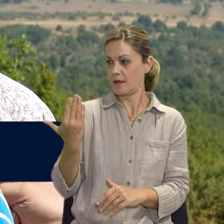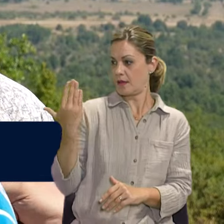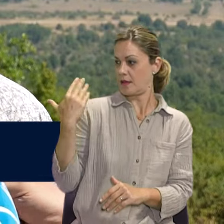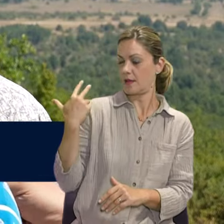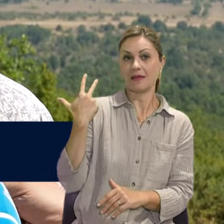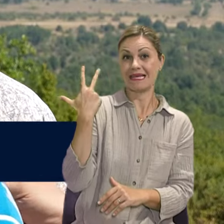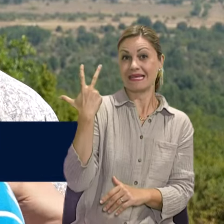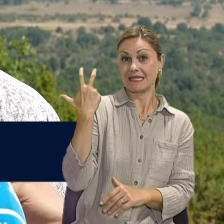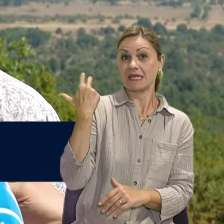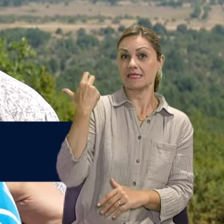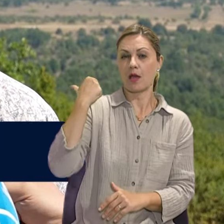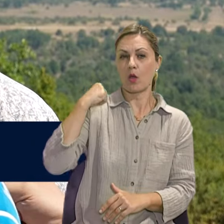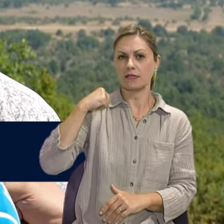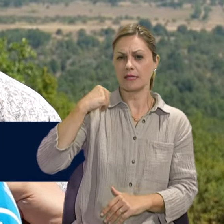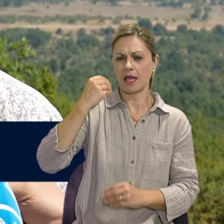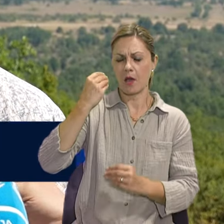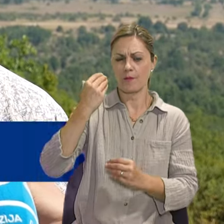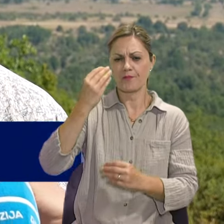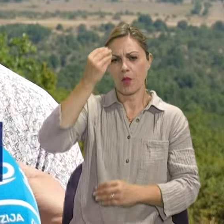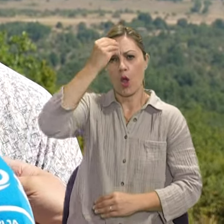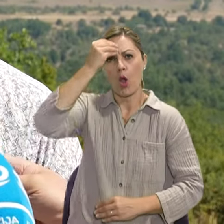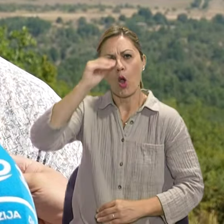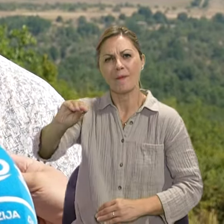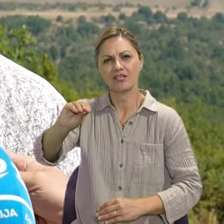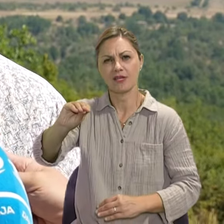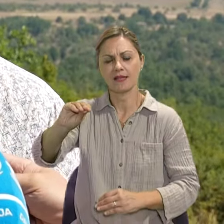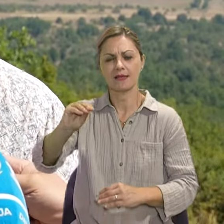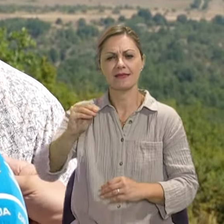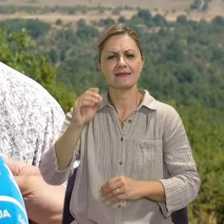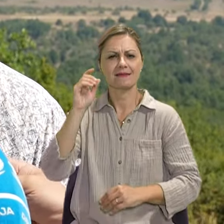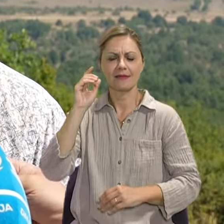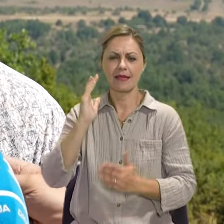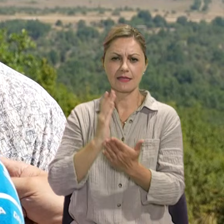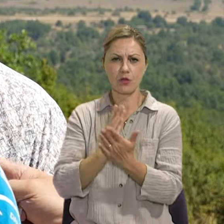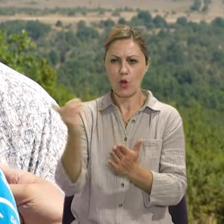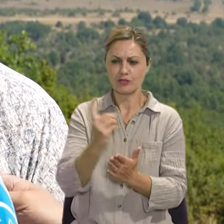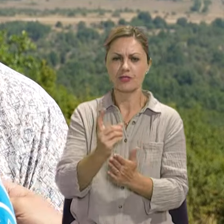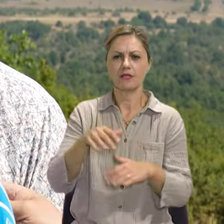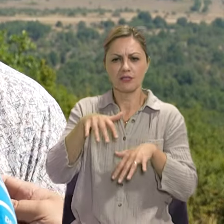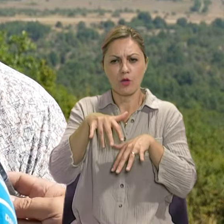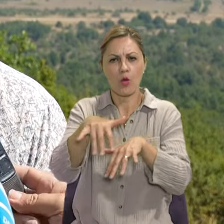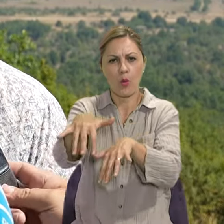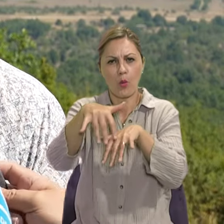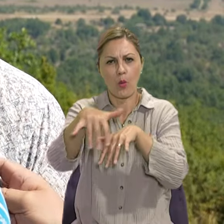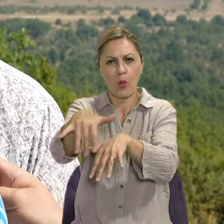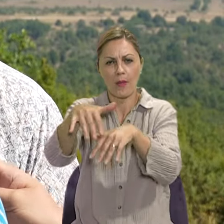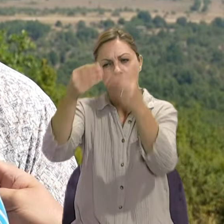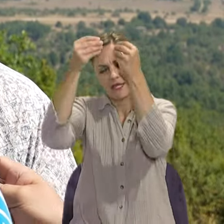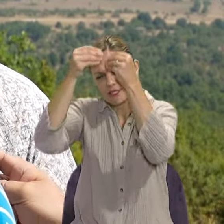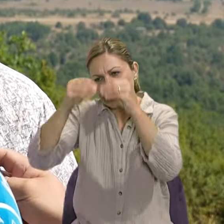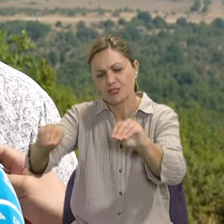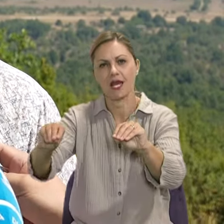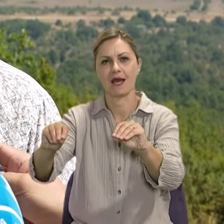ove zadnjih 300 godina zavjetovali svake godine ići na hodočašće, a ovo je jedna od dionica koju smo obnovili i nadamo se da